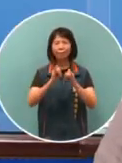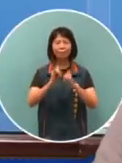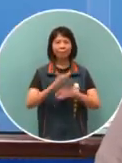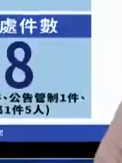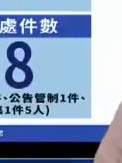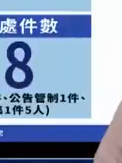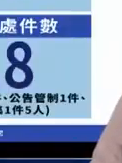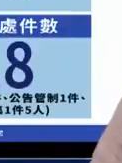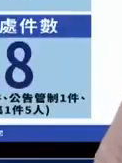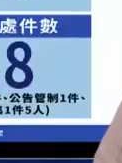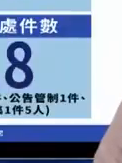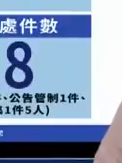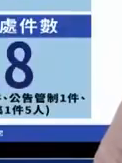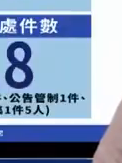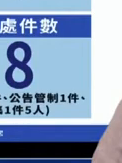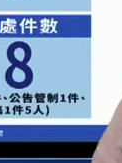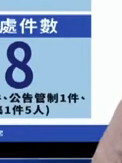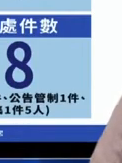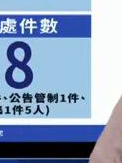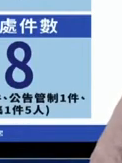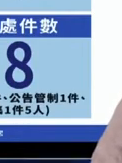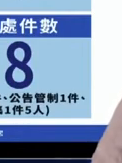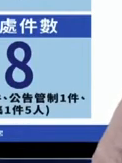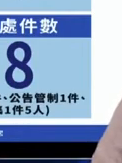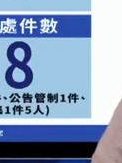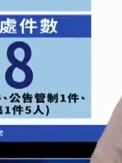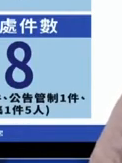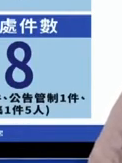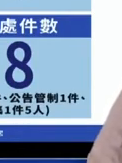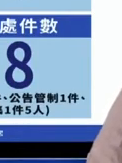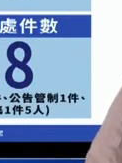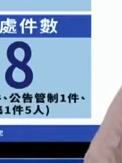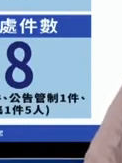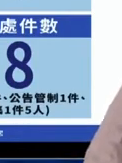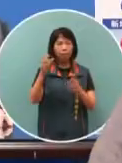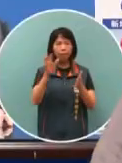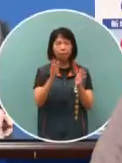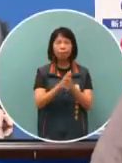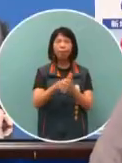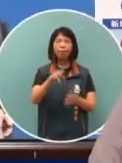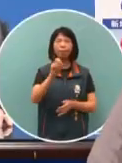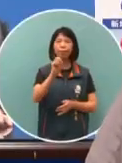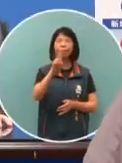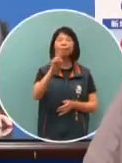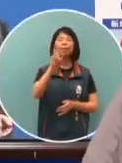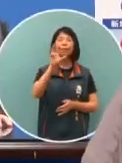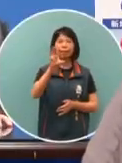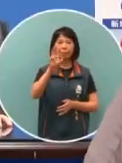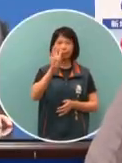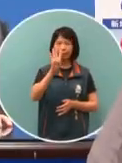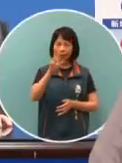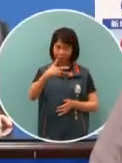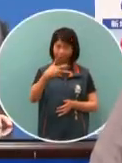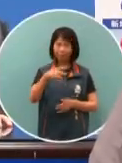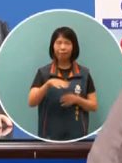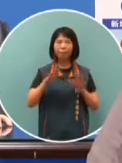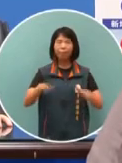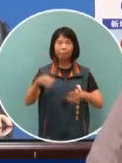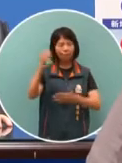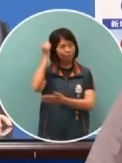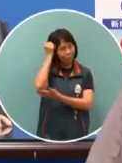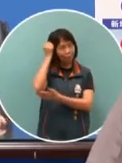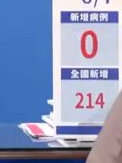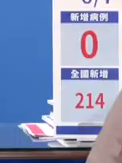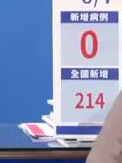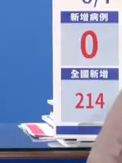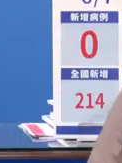情的状况了。那么端午连假是即将到来，疫情仍然处于高峰，不少人就会担心这一波的返乡潮